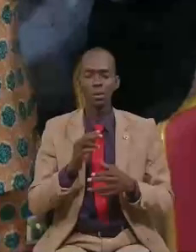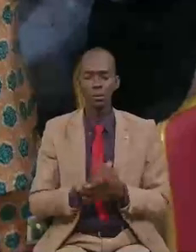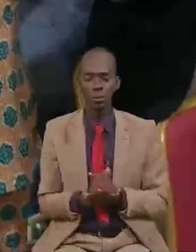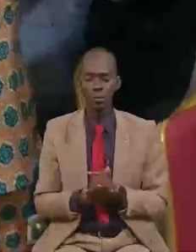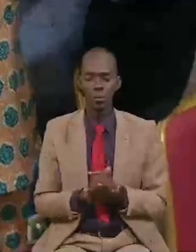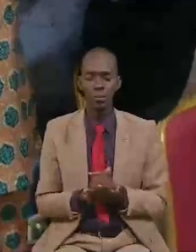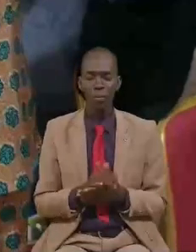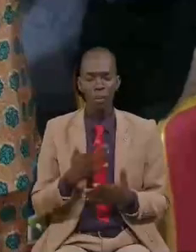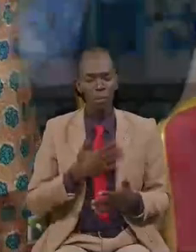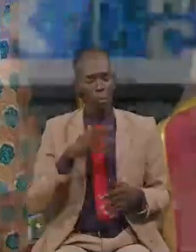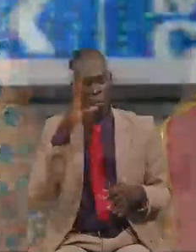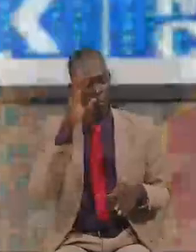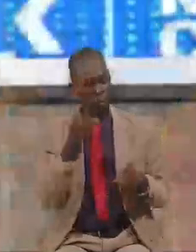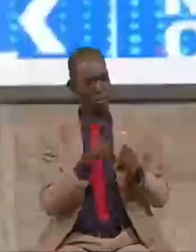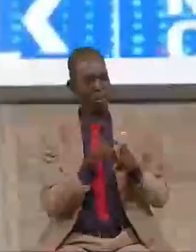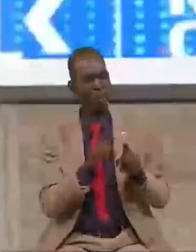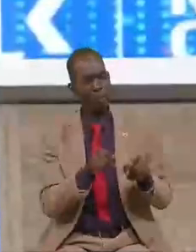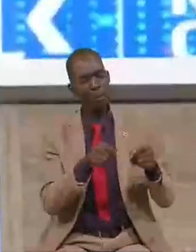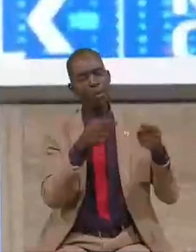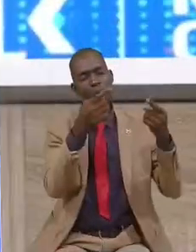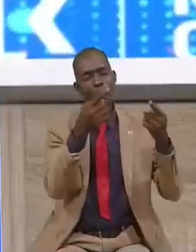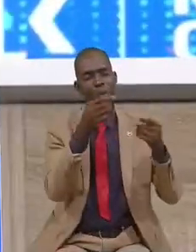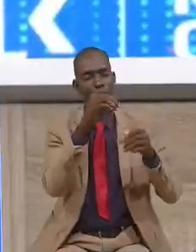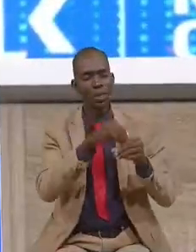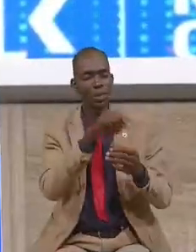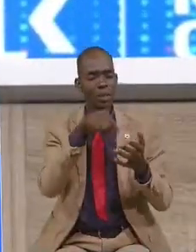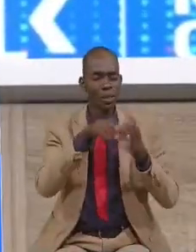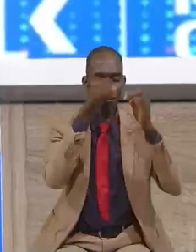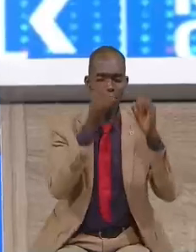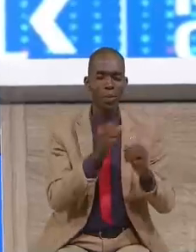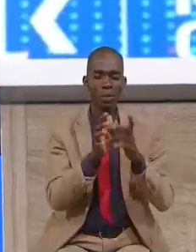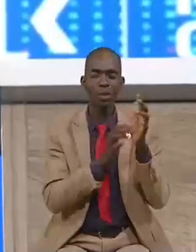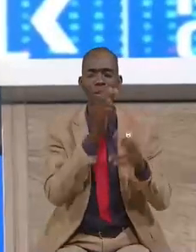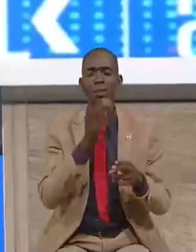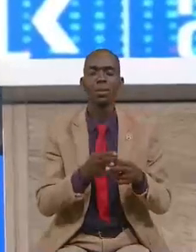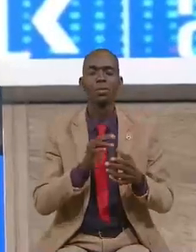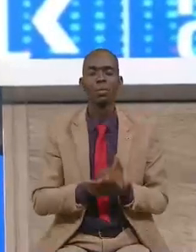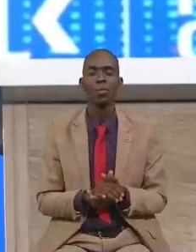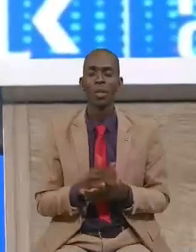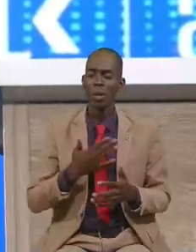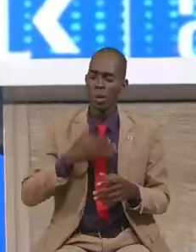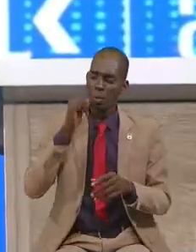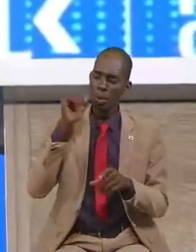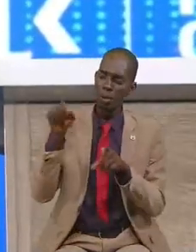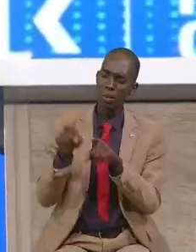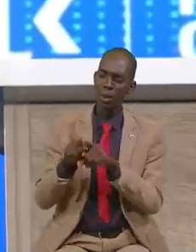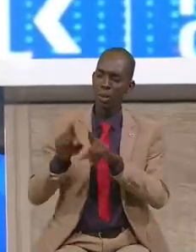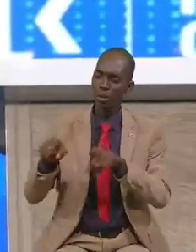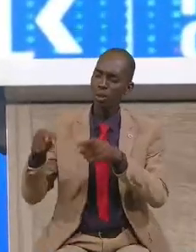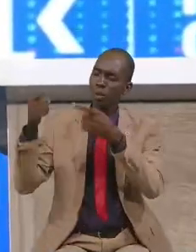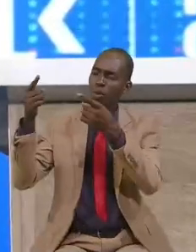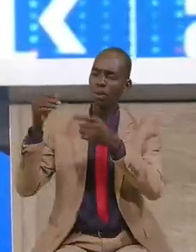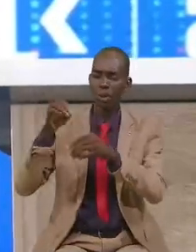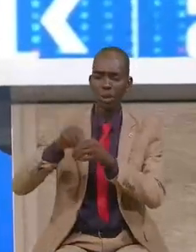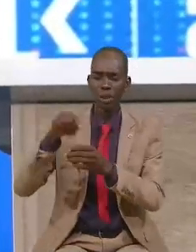Mon frère, va dans cette force. Ma sœur, va dans